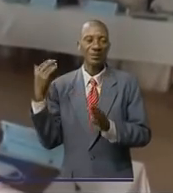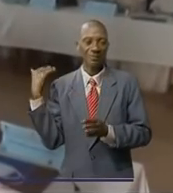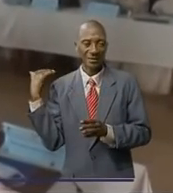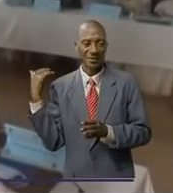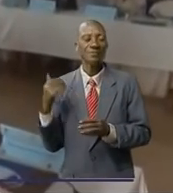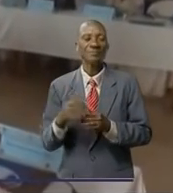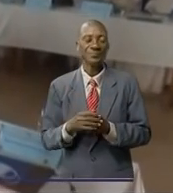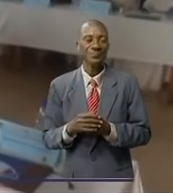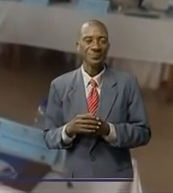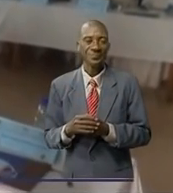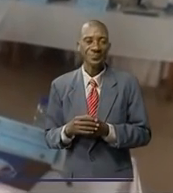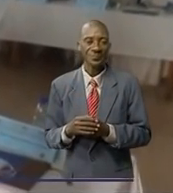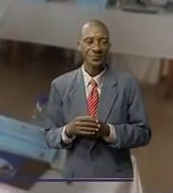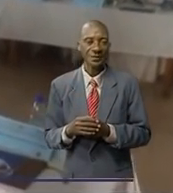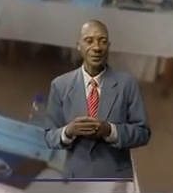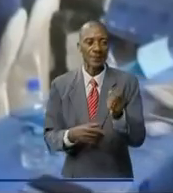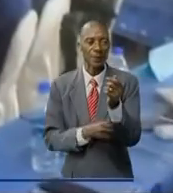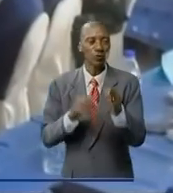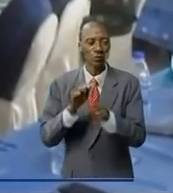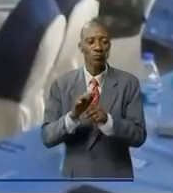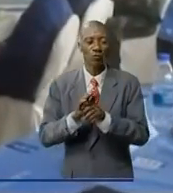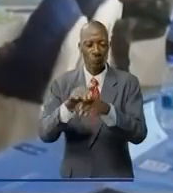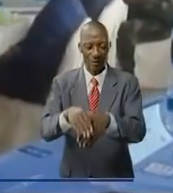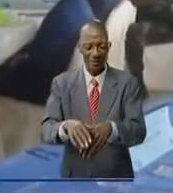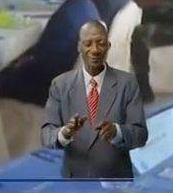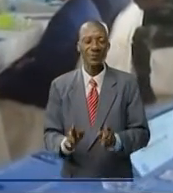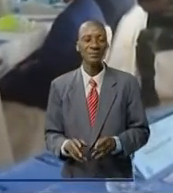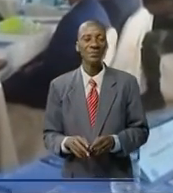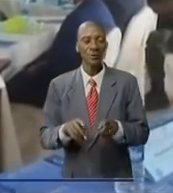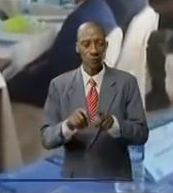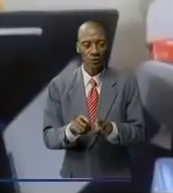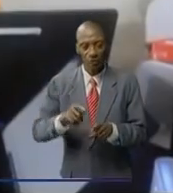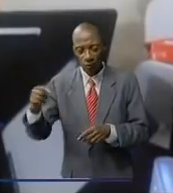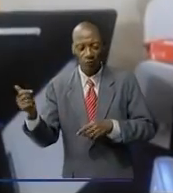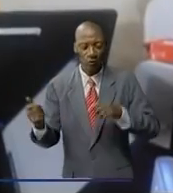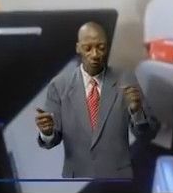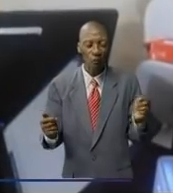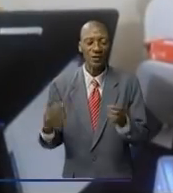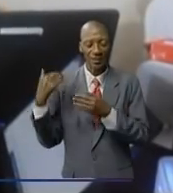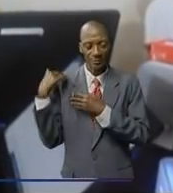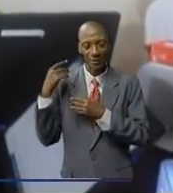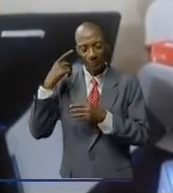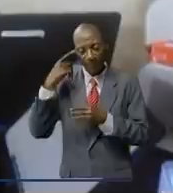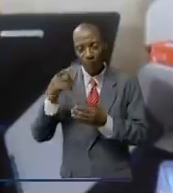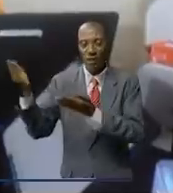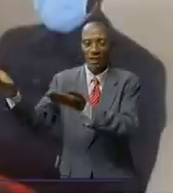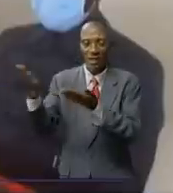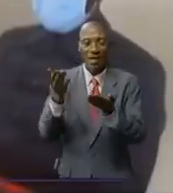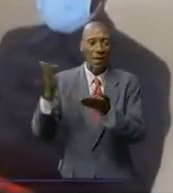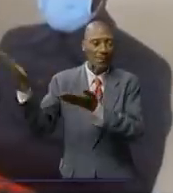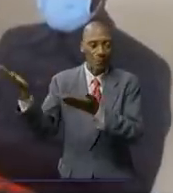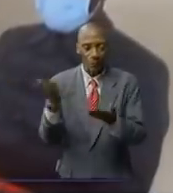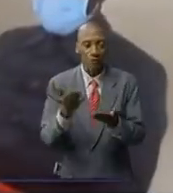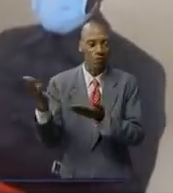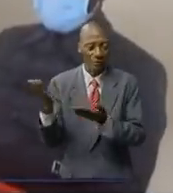la participation de 180 participants des différents secteurs de la chaîne d'approvisionnement des minerais. Eric Kajemba, l'un